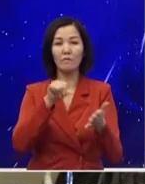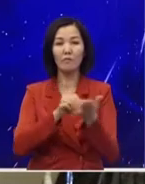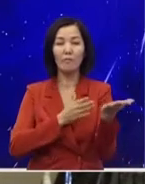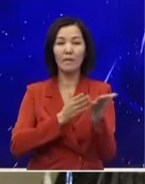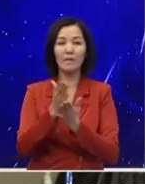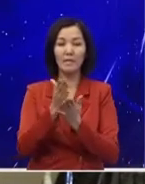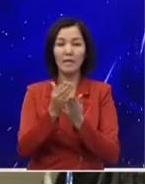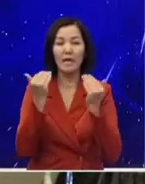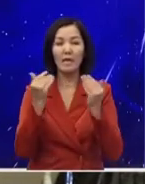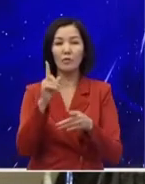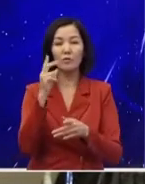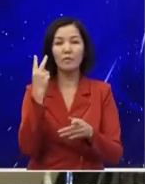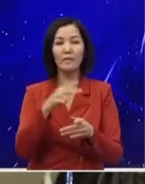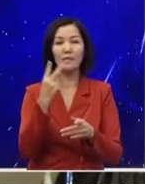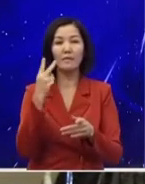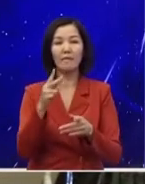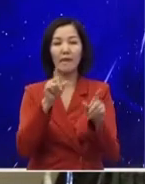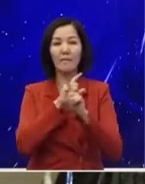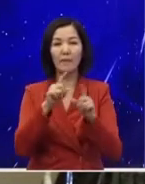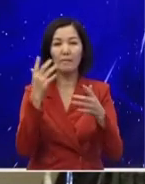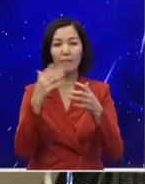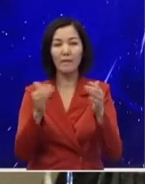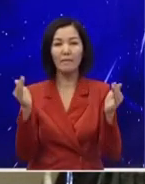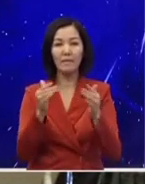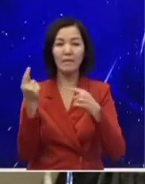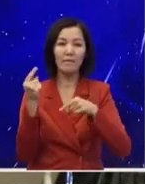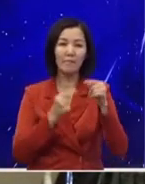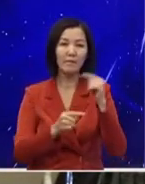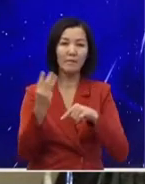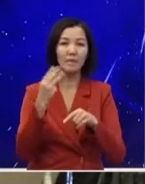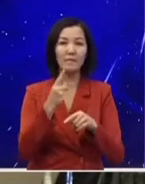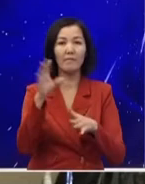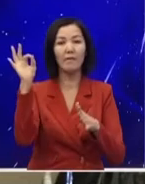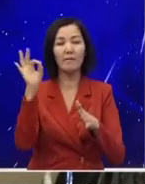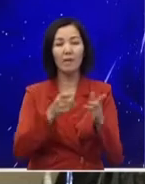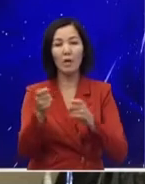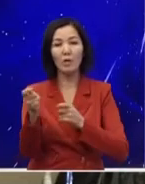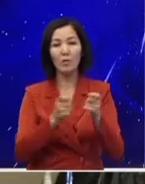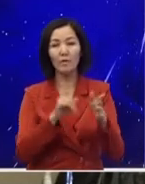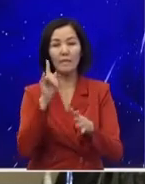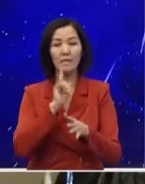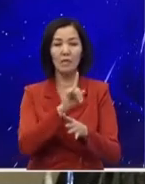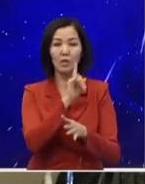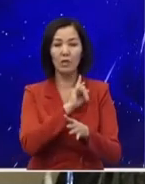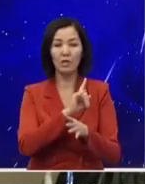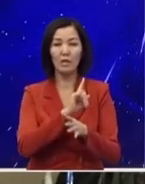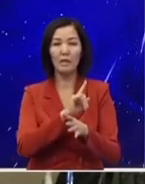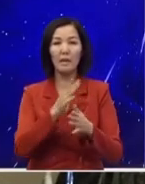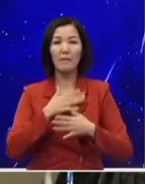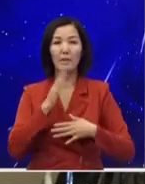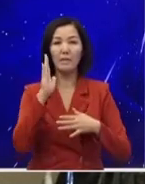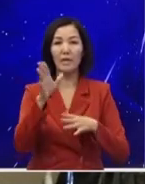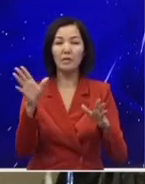в регионе действуют 122 тысячи объектов малого и среднего бизнеса, и 32% руководителей являются женщинами. Мы и дальше